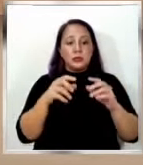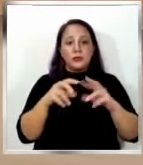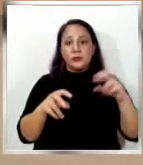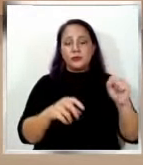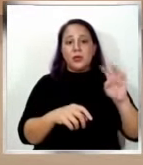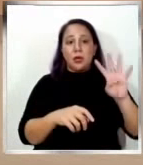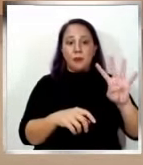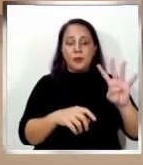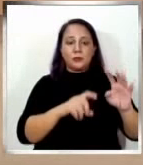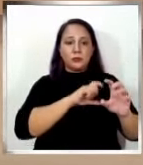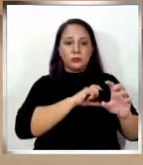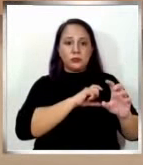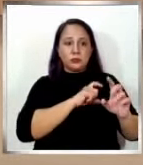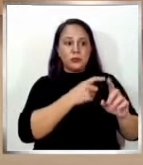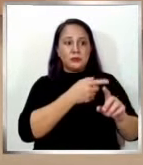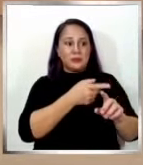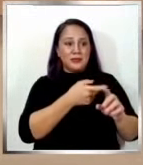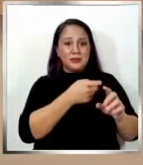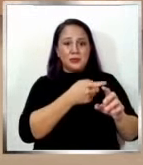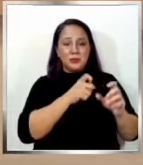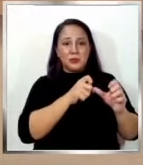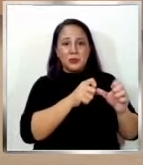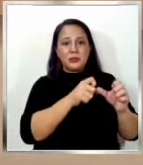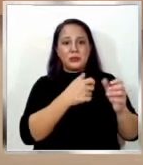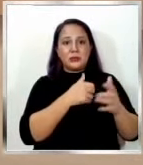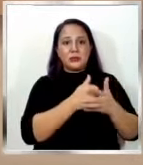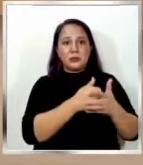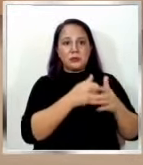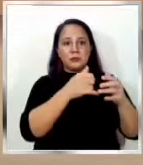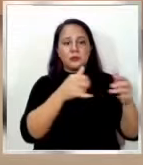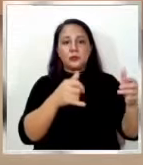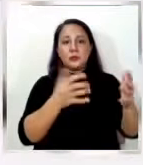isang delivery rider, naka-restrictive custody na ngayon.